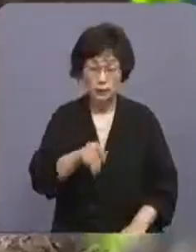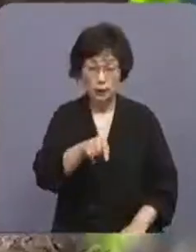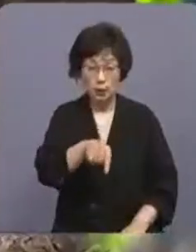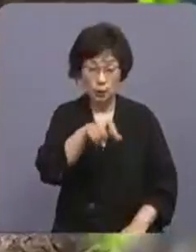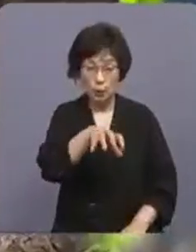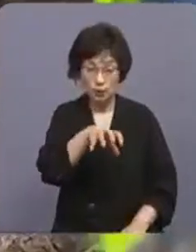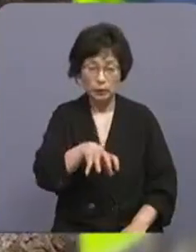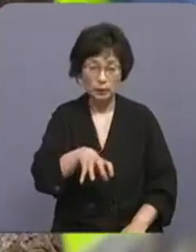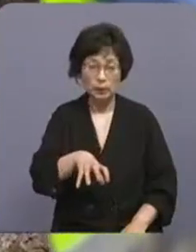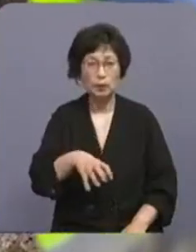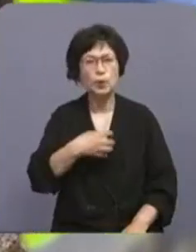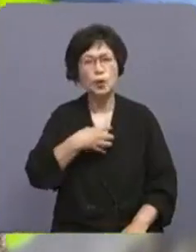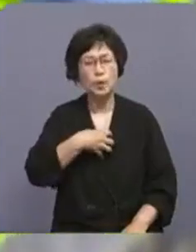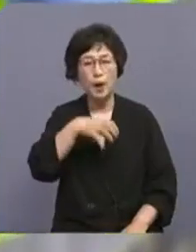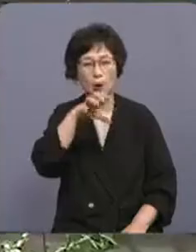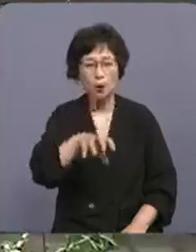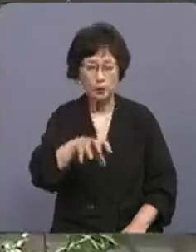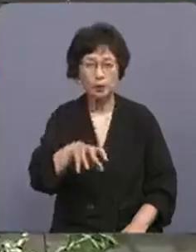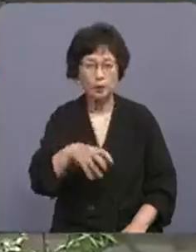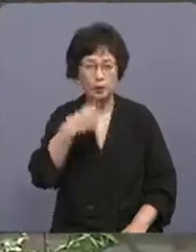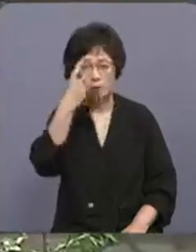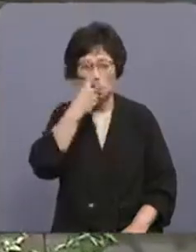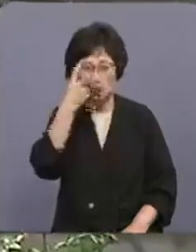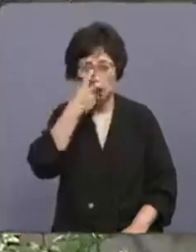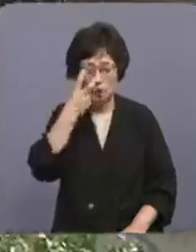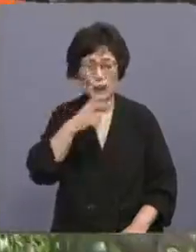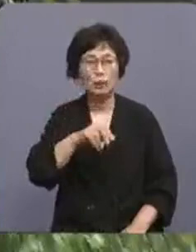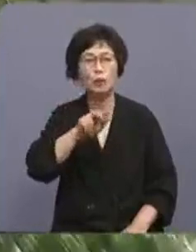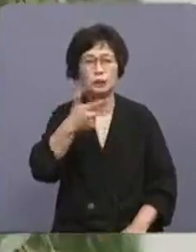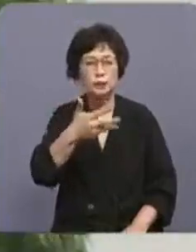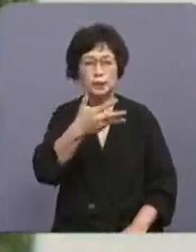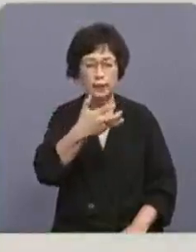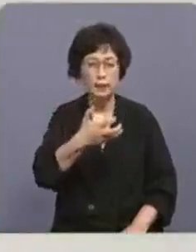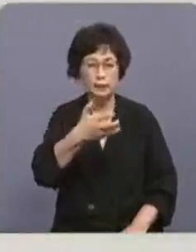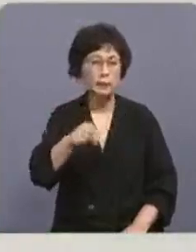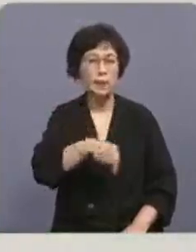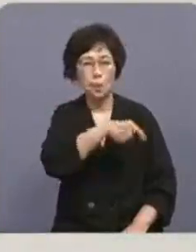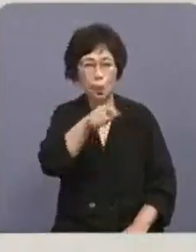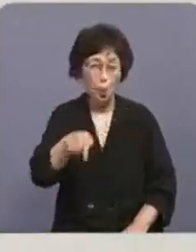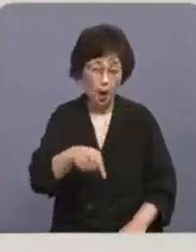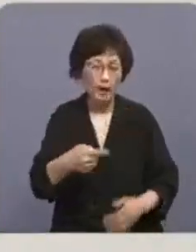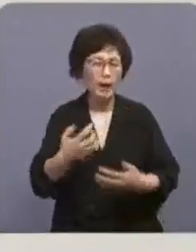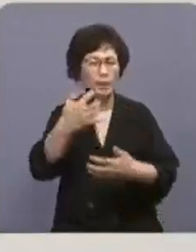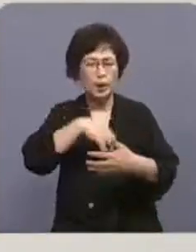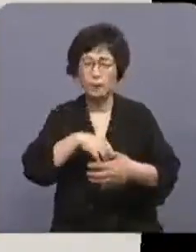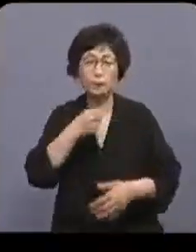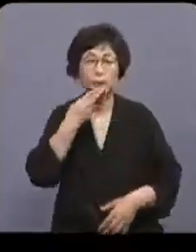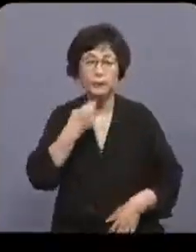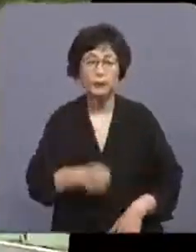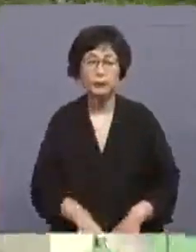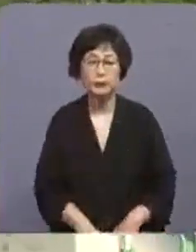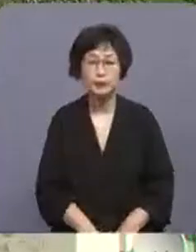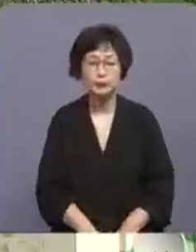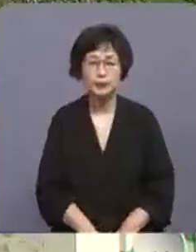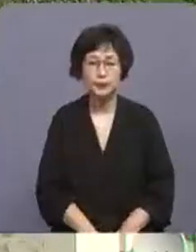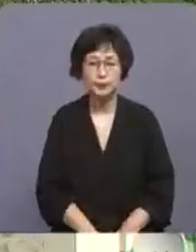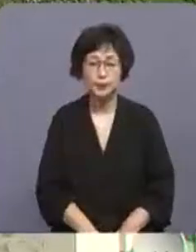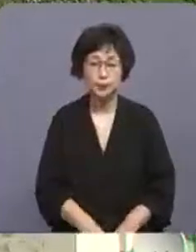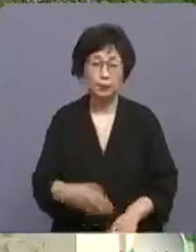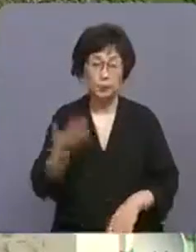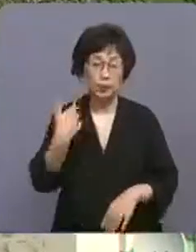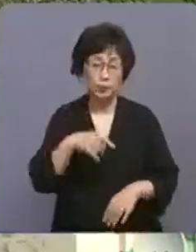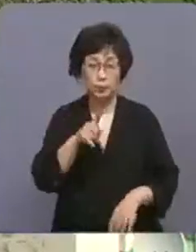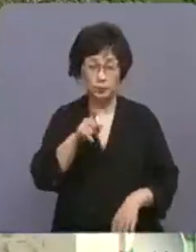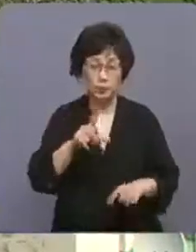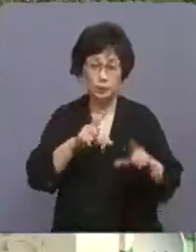부산시가 급경사지로 지정해 위험관리를 하는 780여 곳에 포함되어 있지 않았습니다 지난